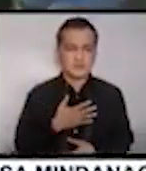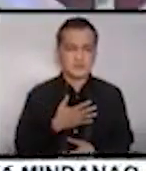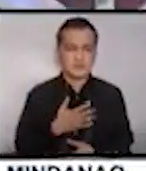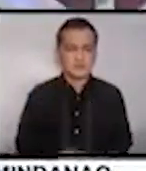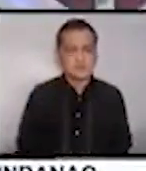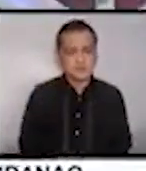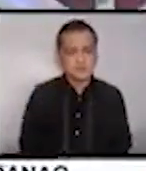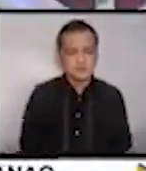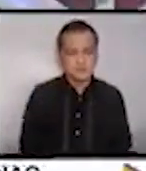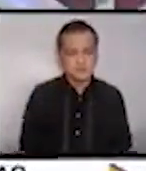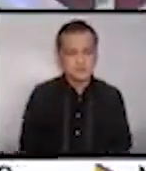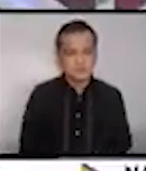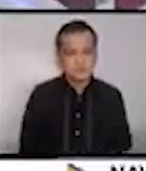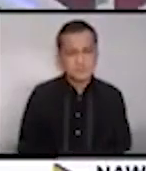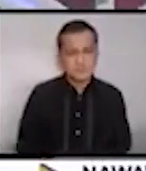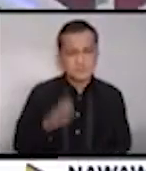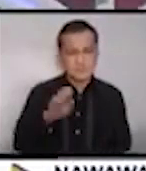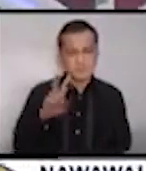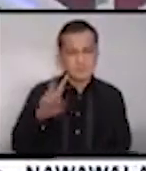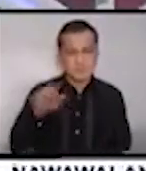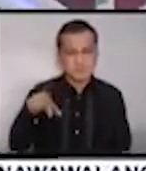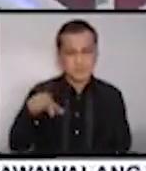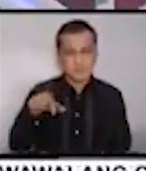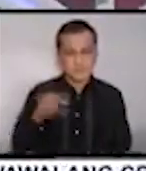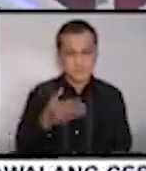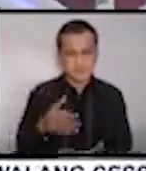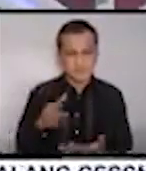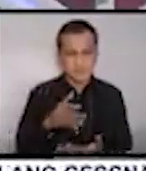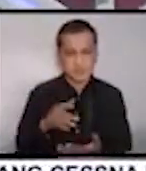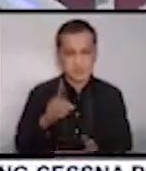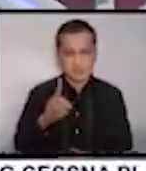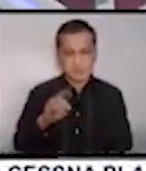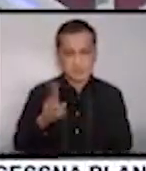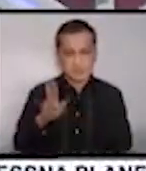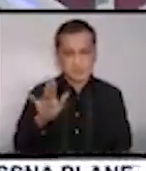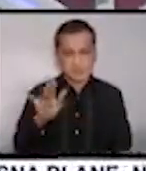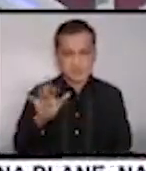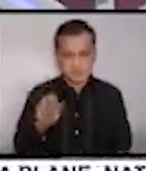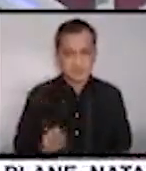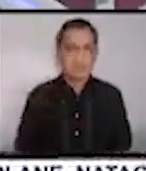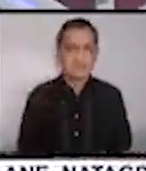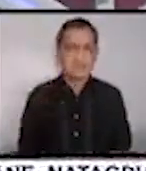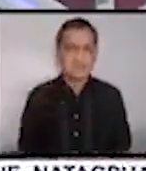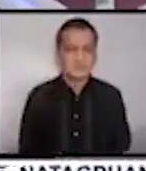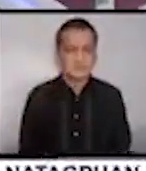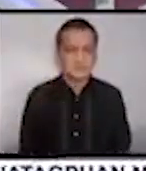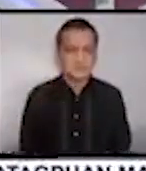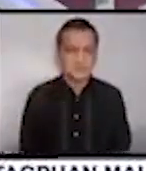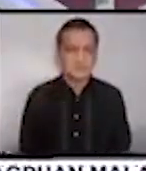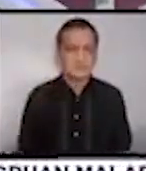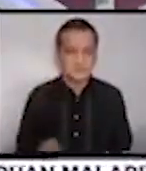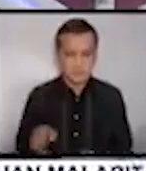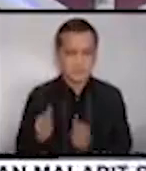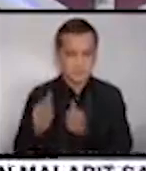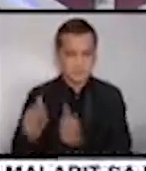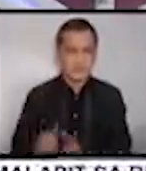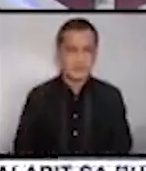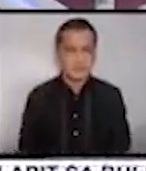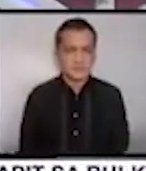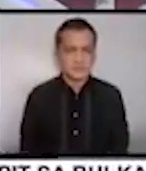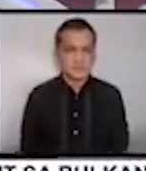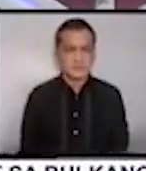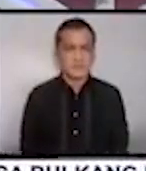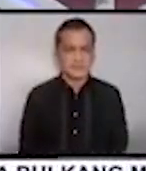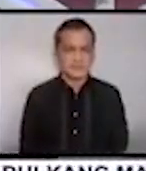EBQ Music Diaries. Ayan po. EBQ Music Diaries. Doon natin siya pwedeng i-follow. Yes. Ayan. At yun.